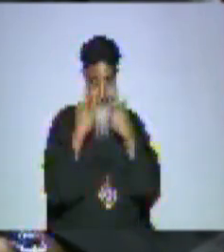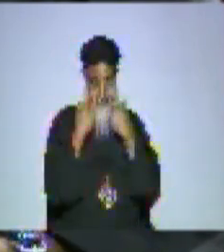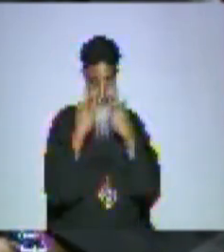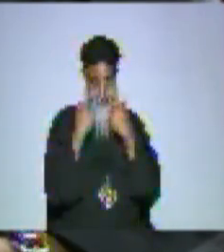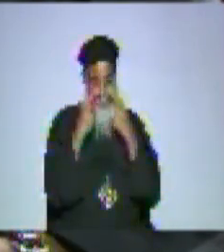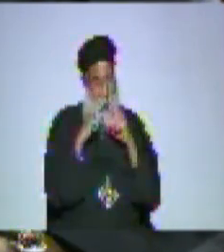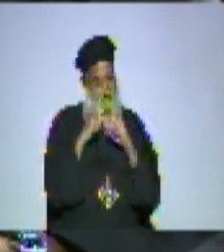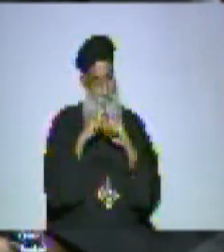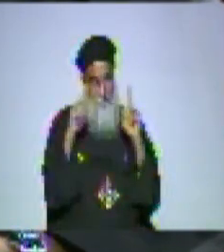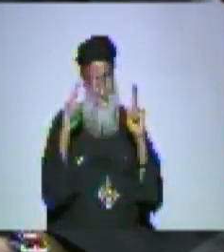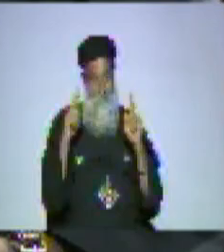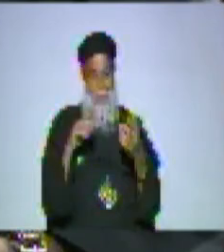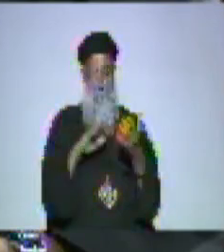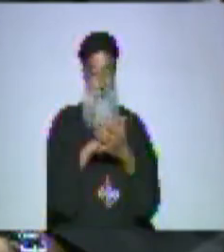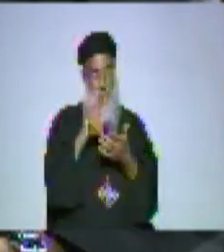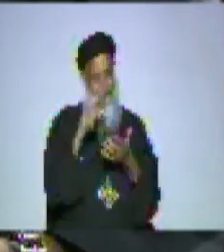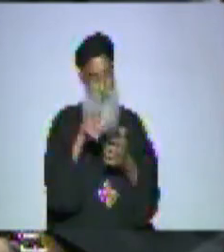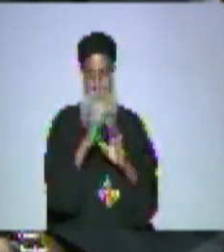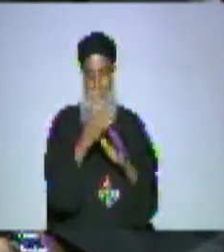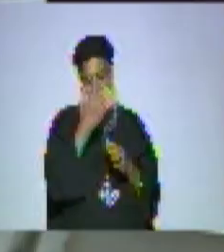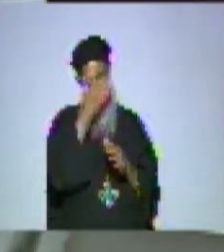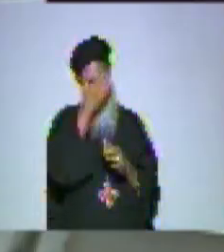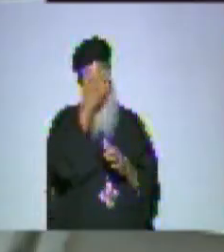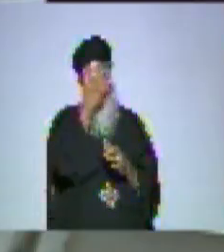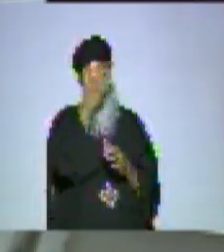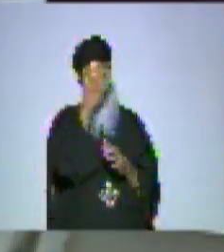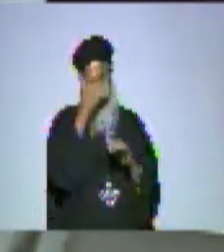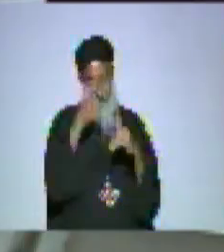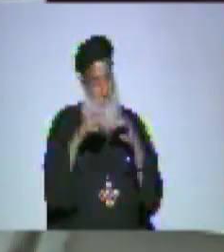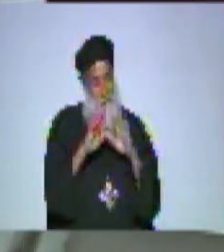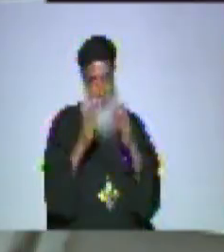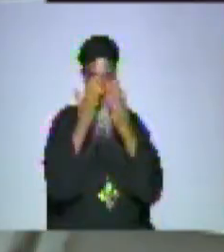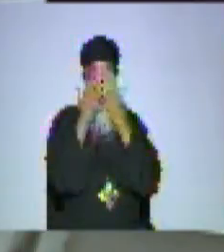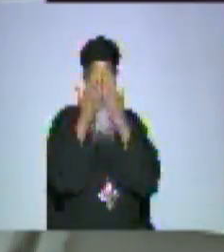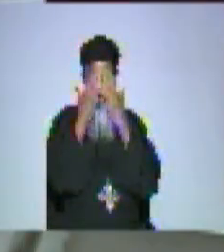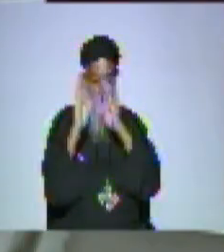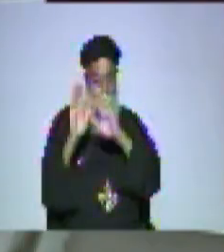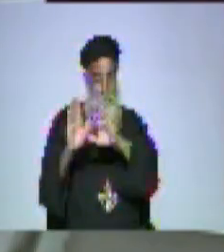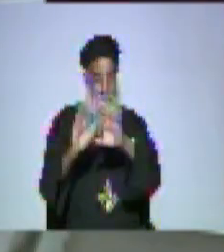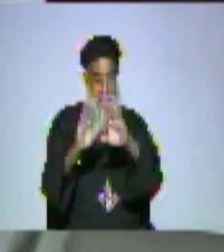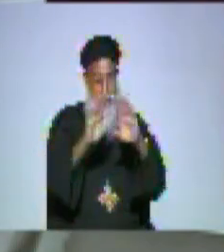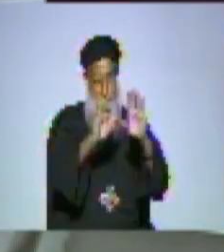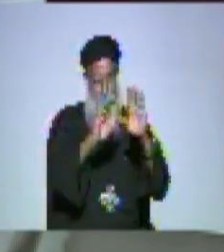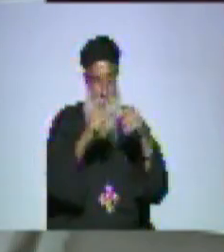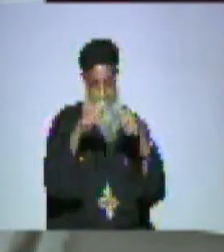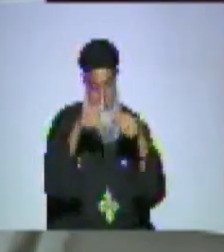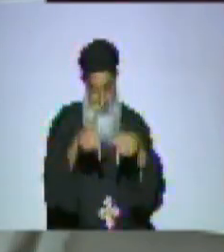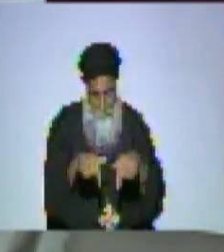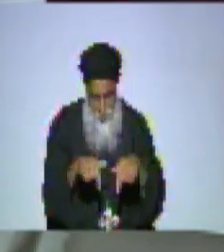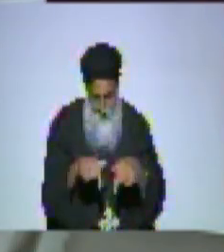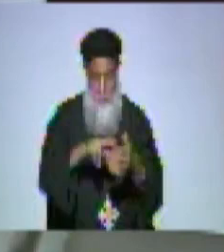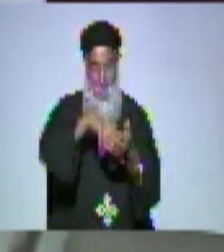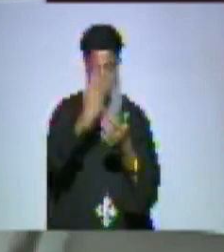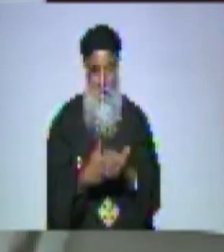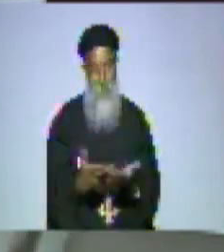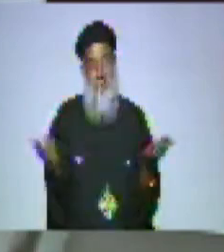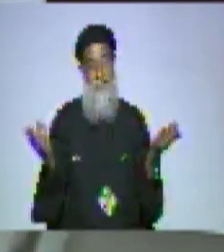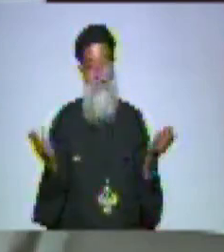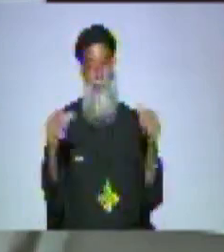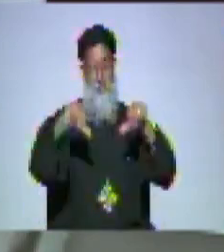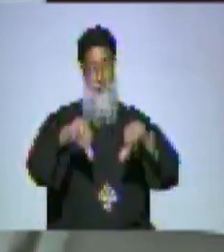باصص في العالم باصص في المشكله نفسها اللي حصل حتى مش شايف طريقه مش شايف سكته لانه بصص تحت رجليه